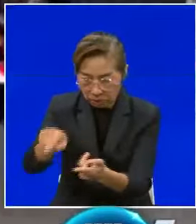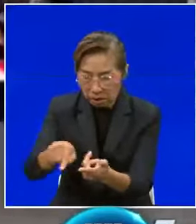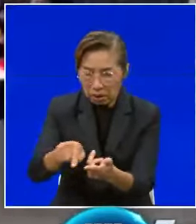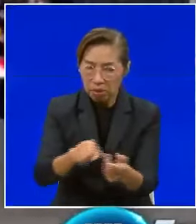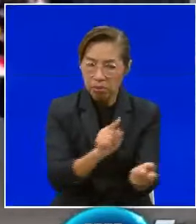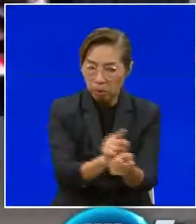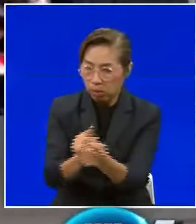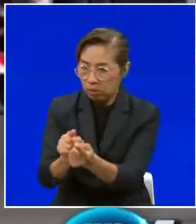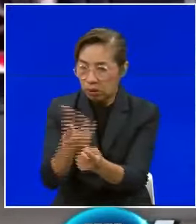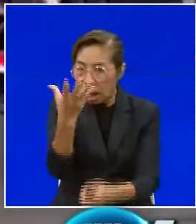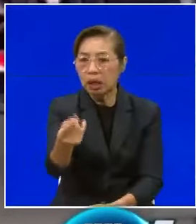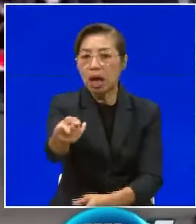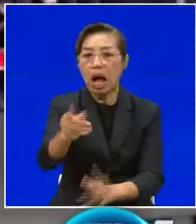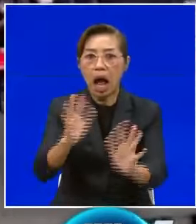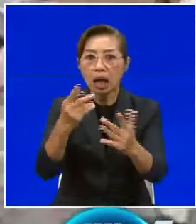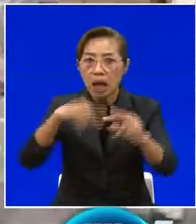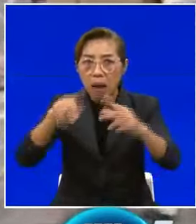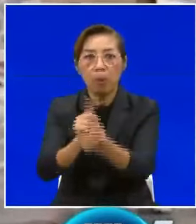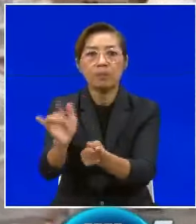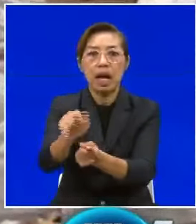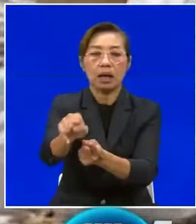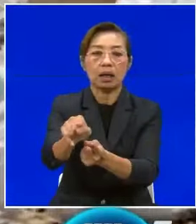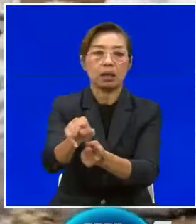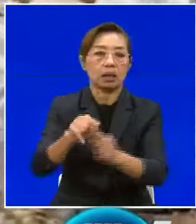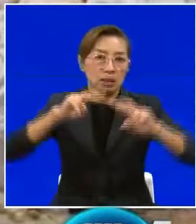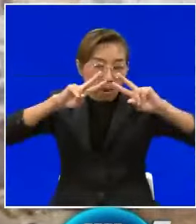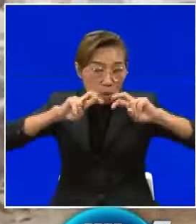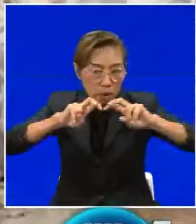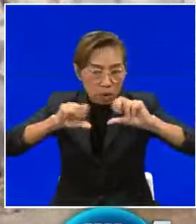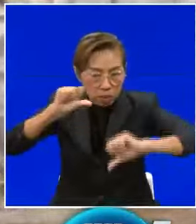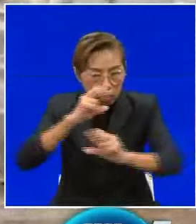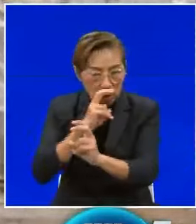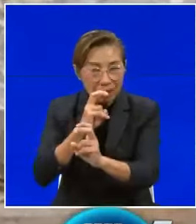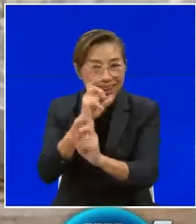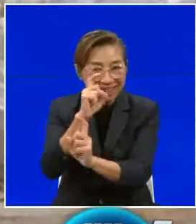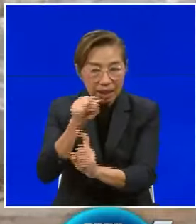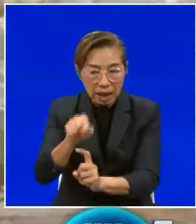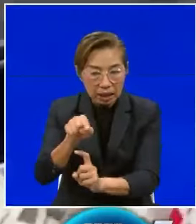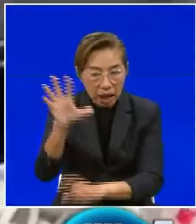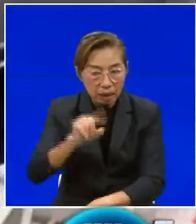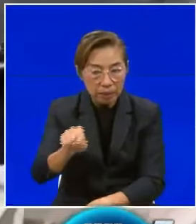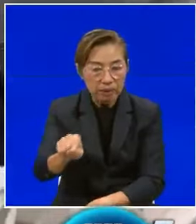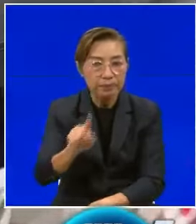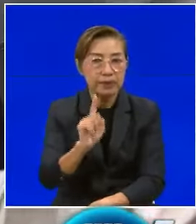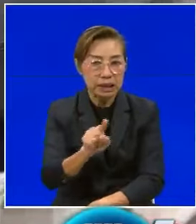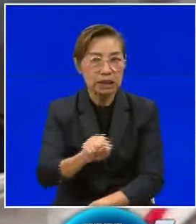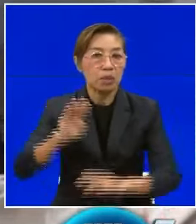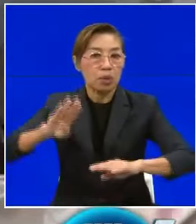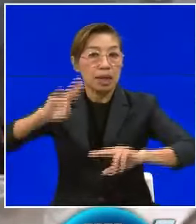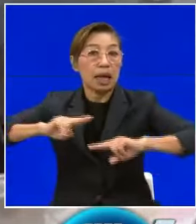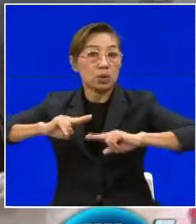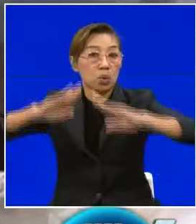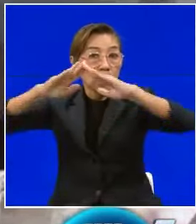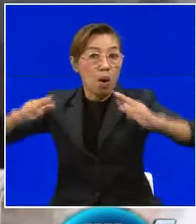ล่ะท่านผู้ชมเขาไปขยายผลนะครับบอกว่ากากแคดเมียมเนี่ยถูกส่งมายังบริษัทเอกชนที่เป็นโกดังเก็บสินค้าอ